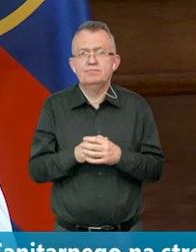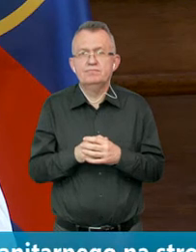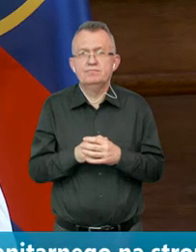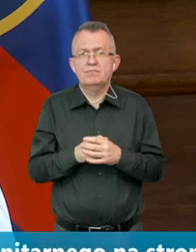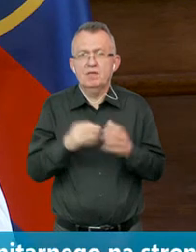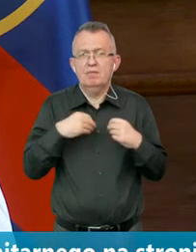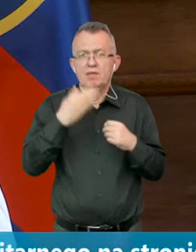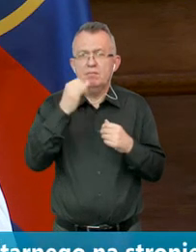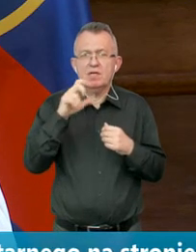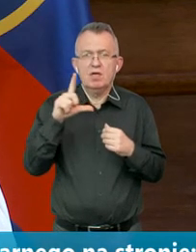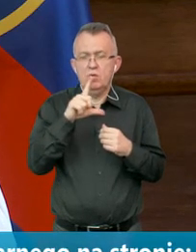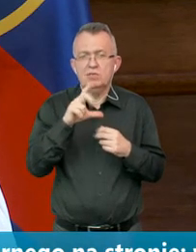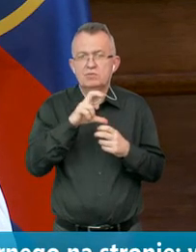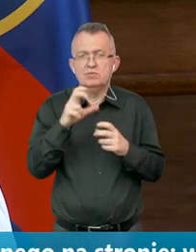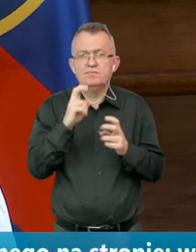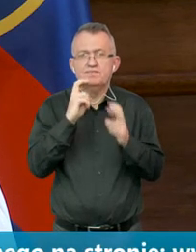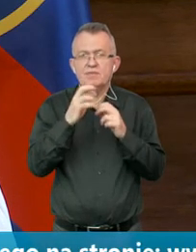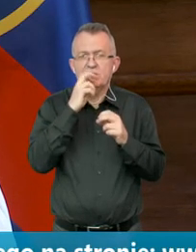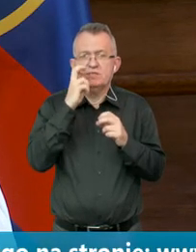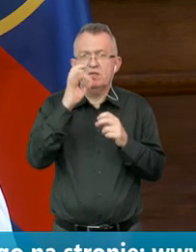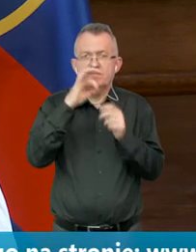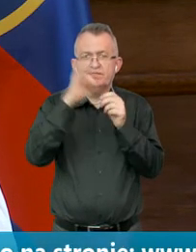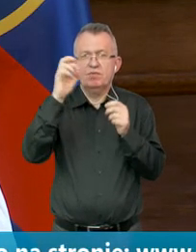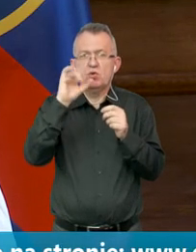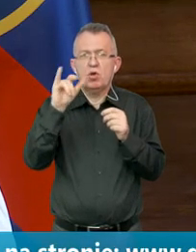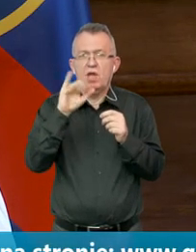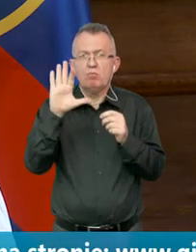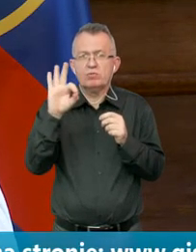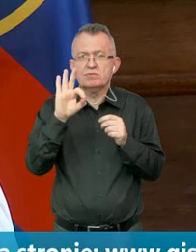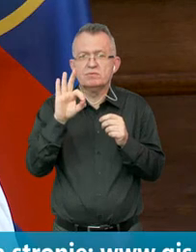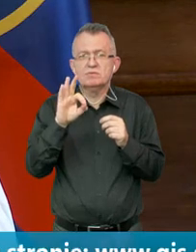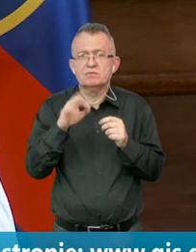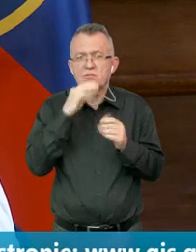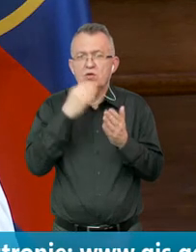Pan Michał, czy trolejbusy nie byłyby tańsze w obsłudze? Odchodzi na przykład koszt